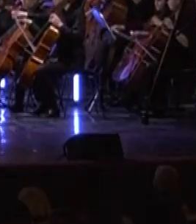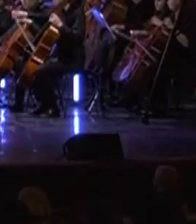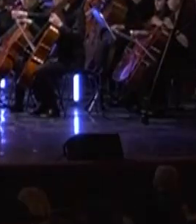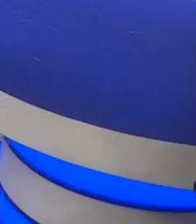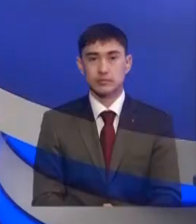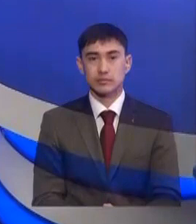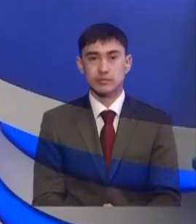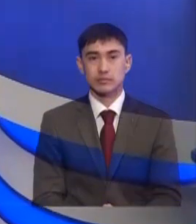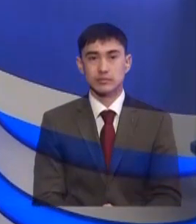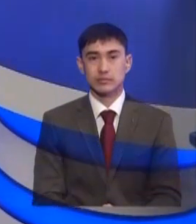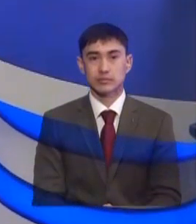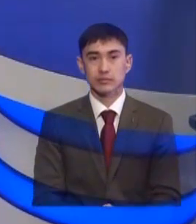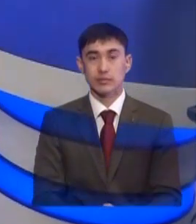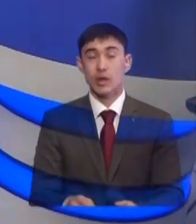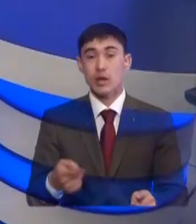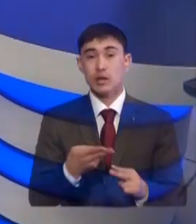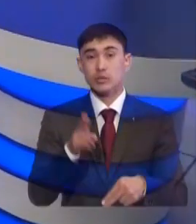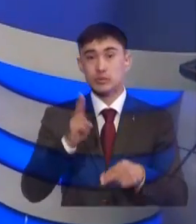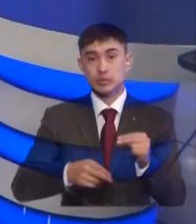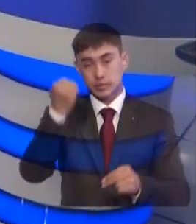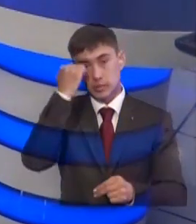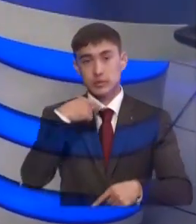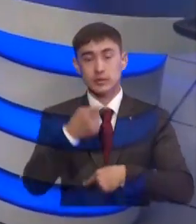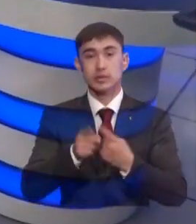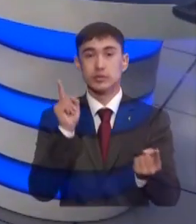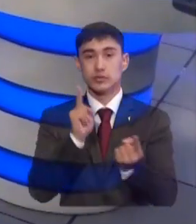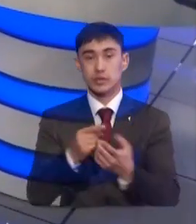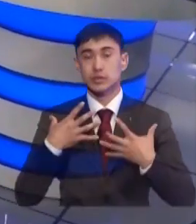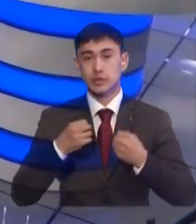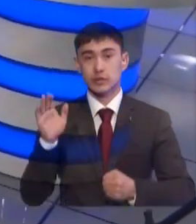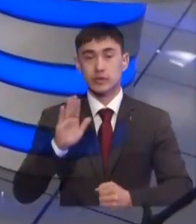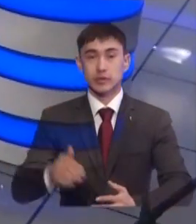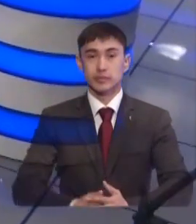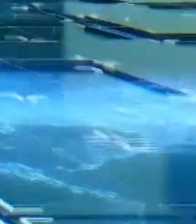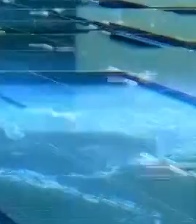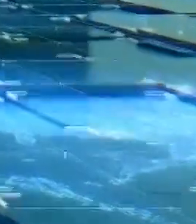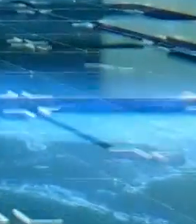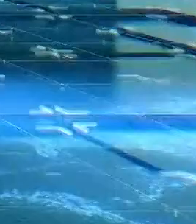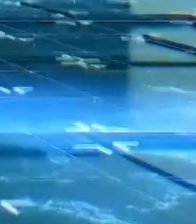К этому часу у меня все. Оставайтесь на телеканале. До свидания.